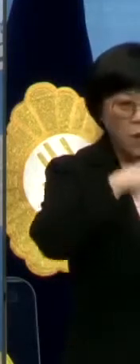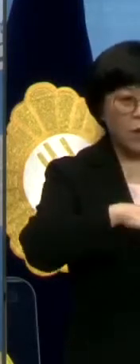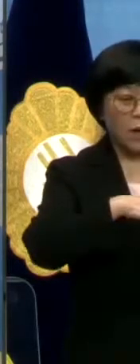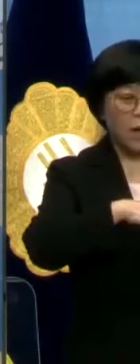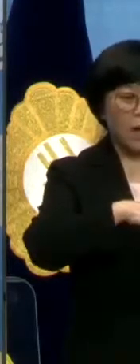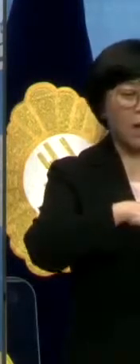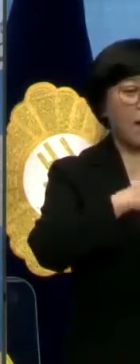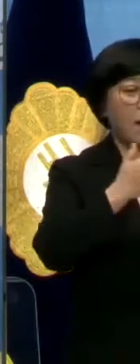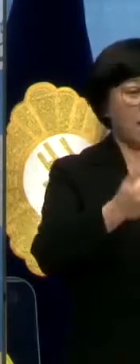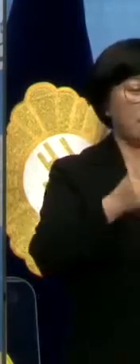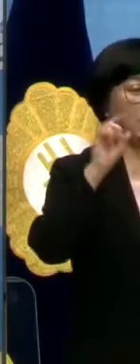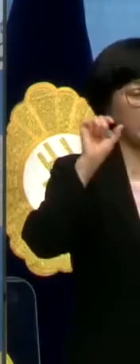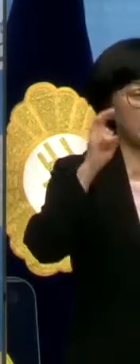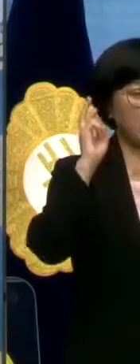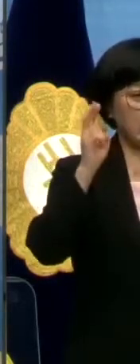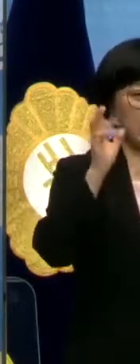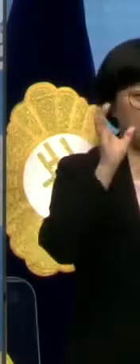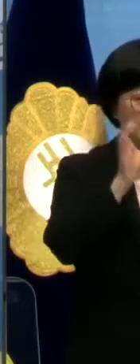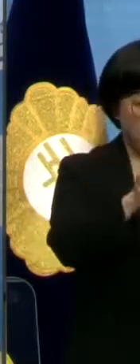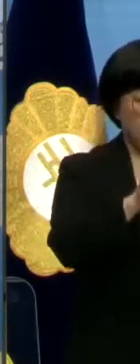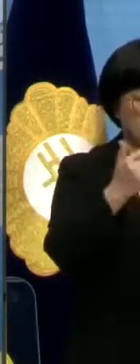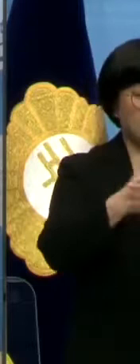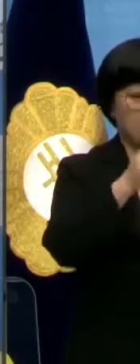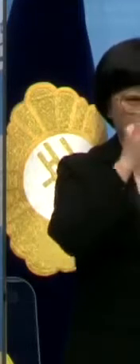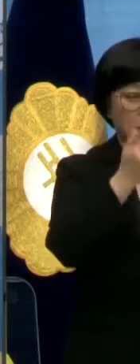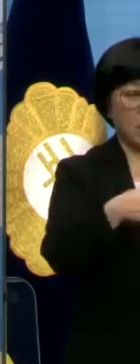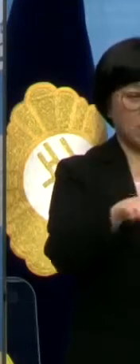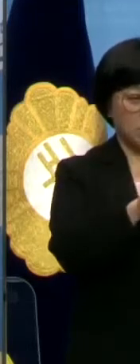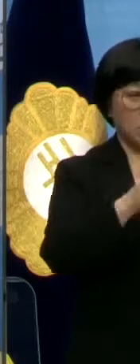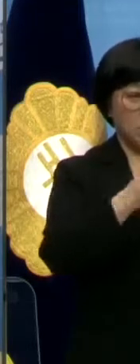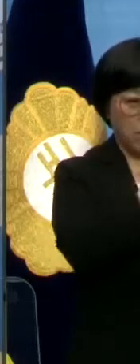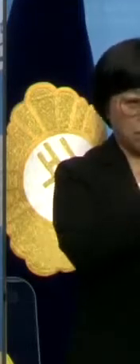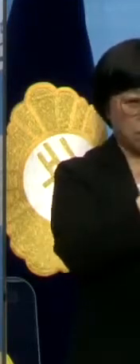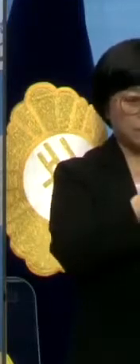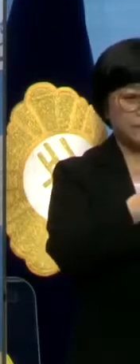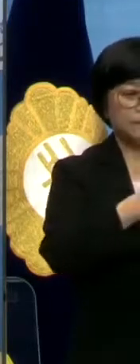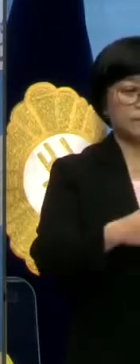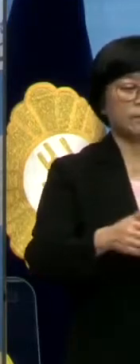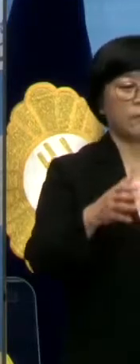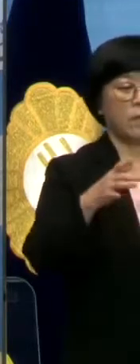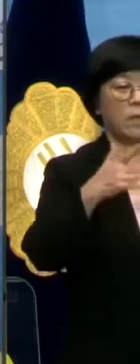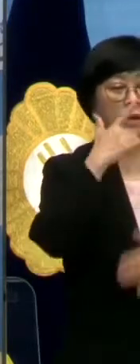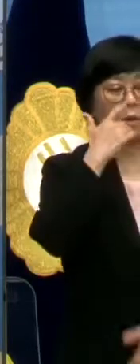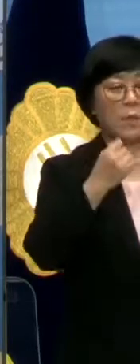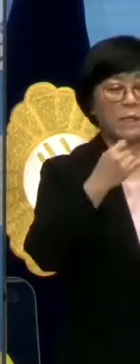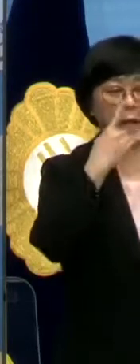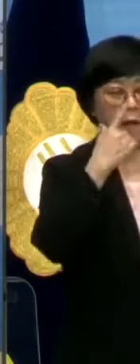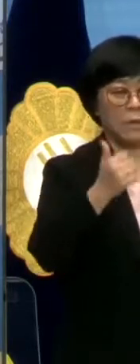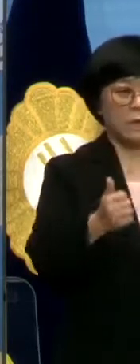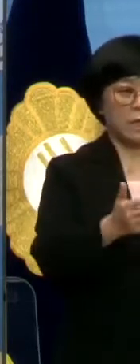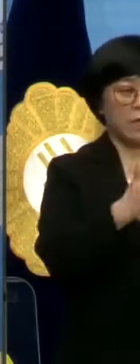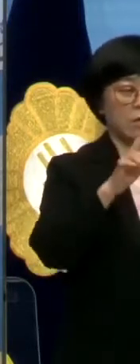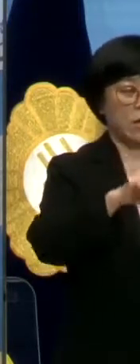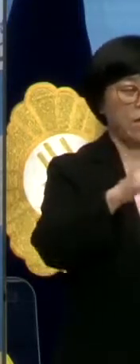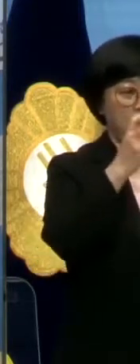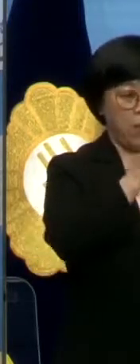된 중대재해기업처벌법 제정을 요구하고 그것은 바로 김미숙님과 이용관님이